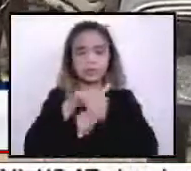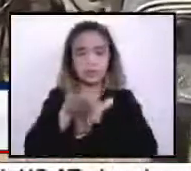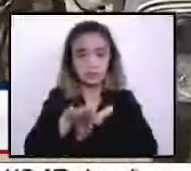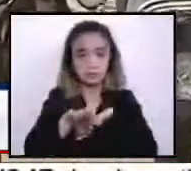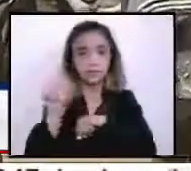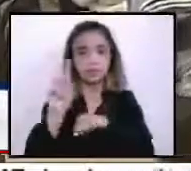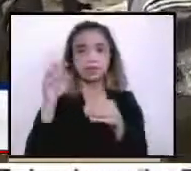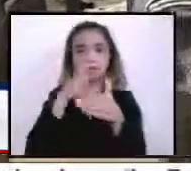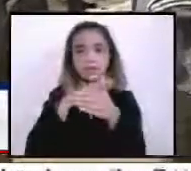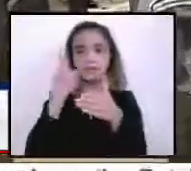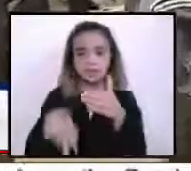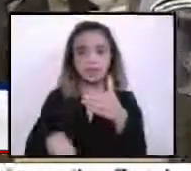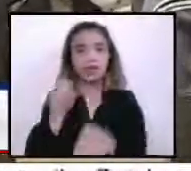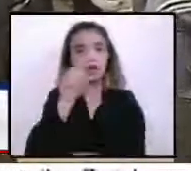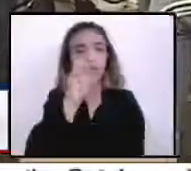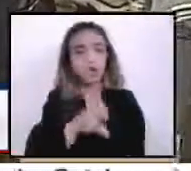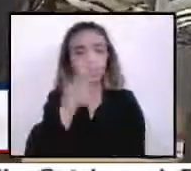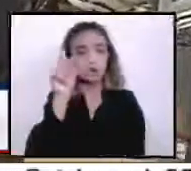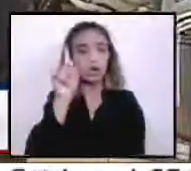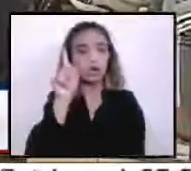o